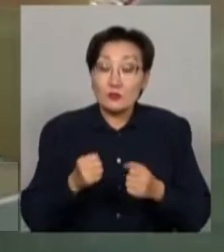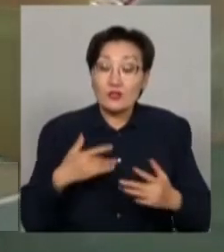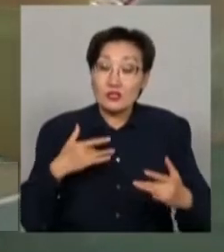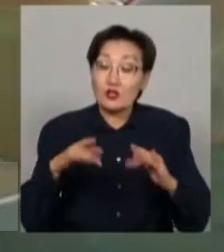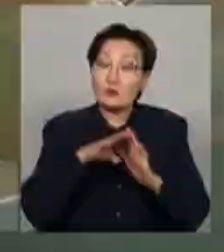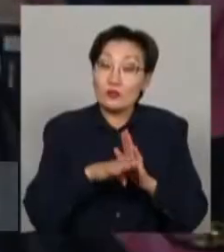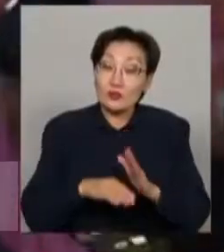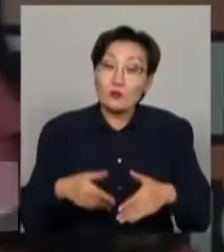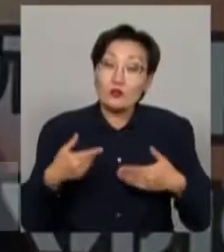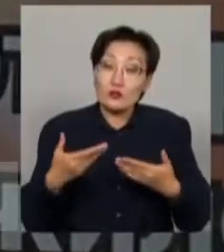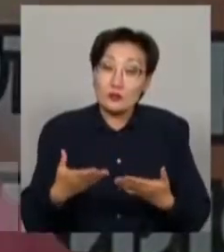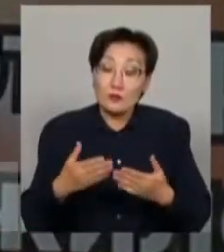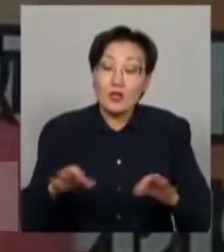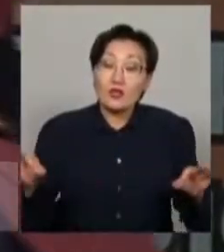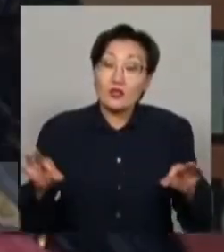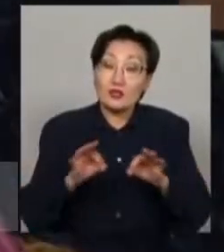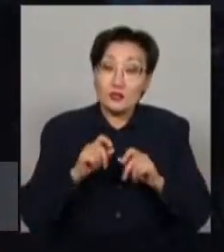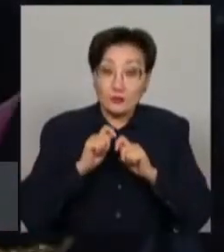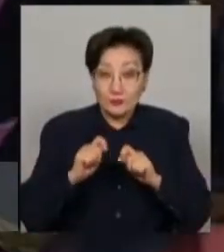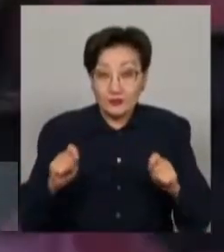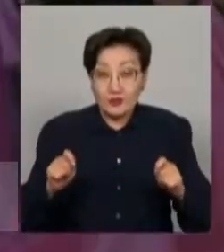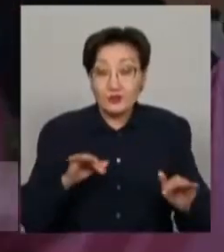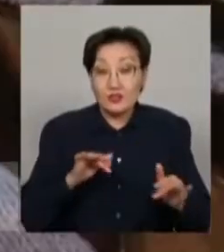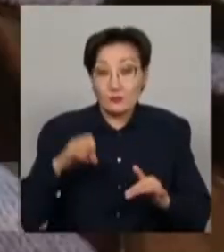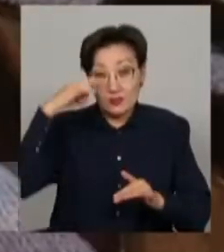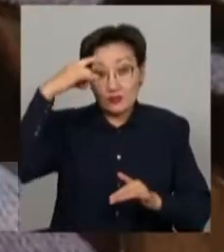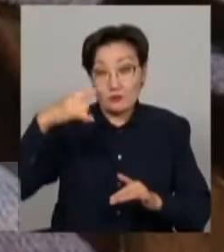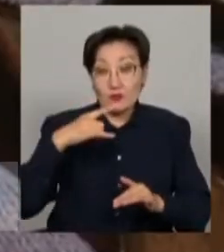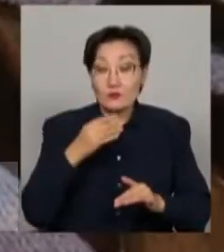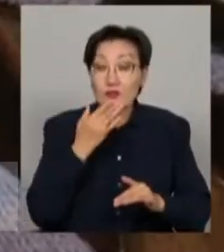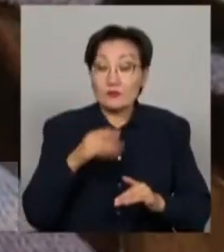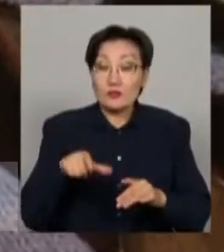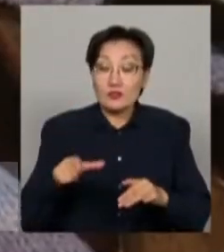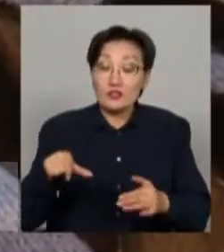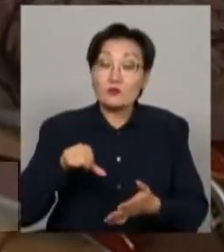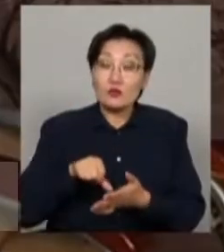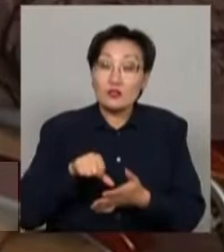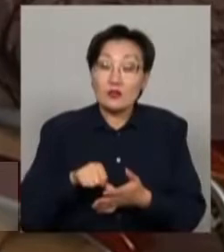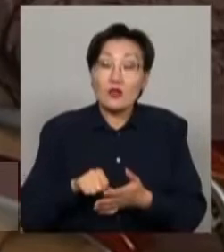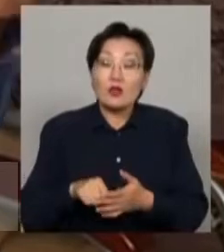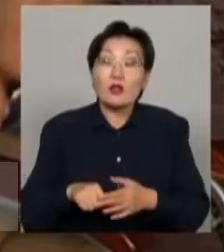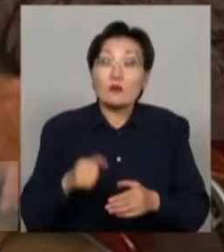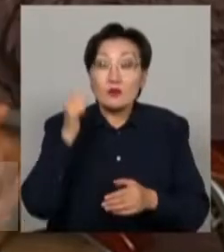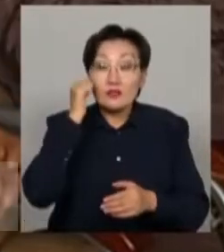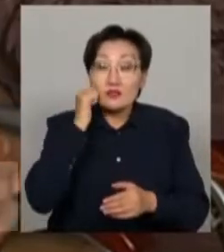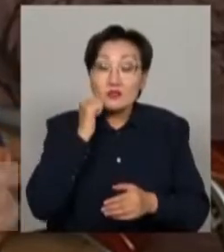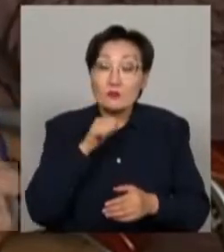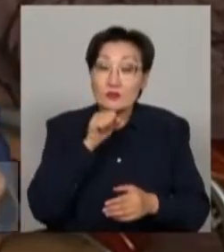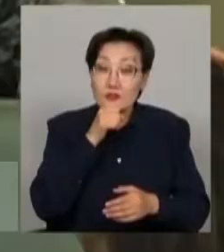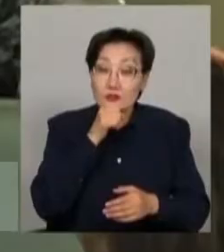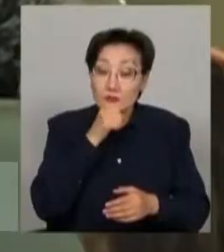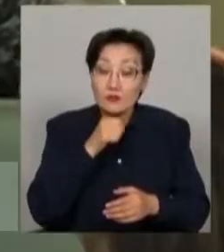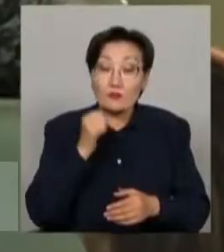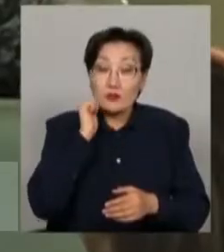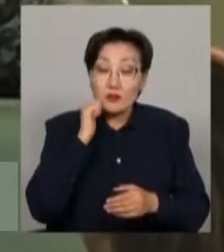концерттік бағдарлама ұйымдастырып, ән шашу тарту етті. Іс-шарада қазақстандық және шетелдік әншілер өнер көрсетіп, ақжаулықты әжелер мен ақсақалдарға